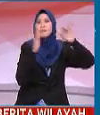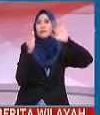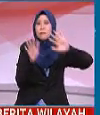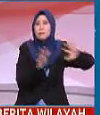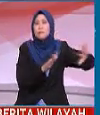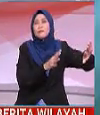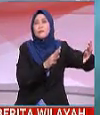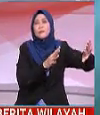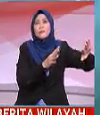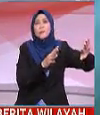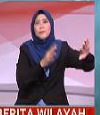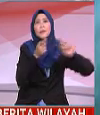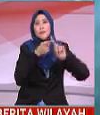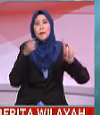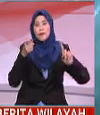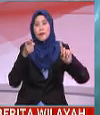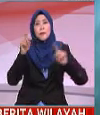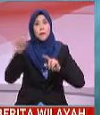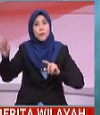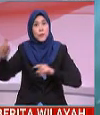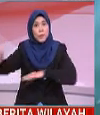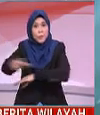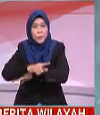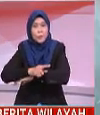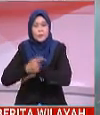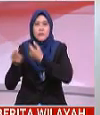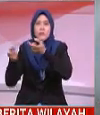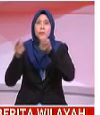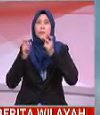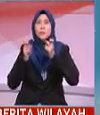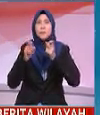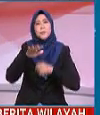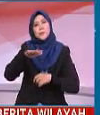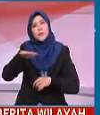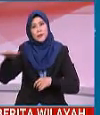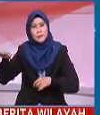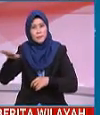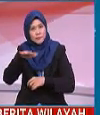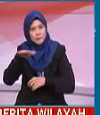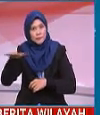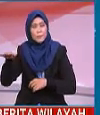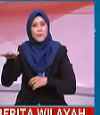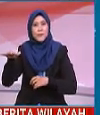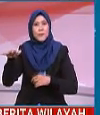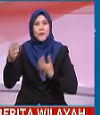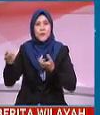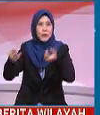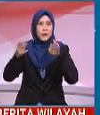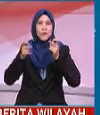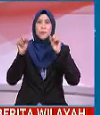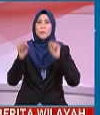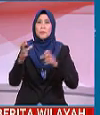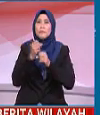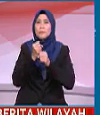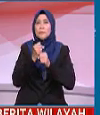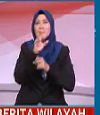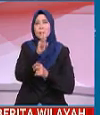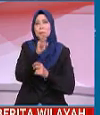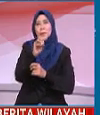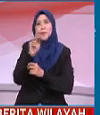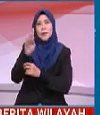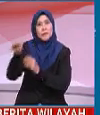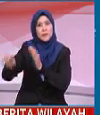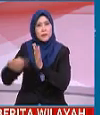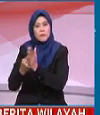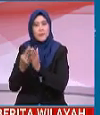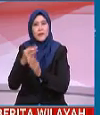lagi bertiup dari arah timur laut dengan kelajuan sederhana kencang. Dengan kelajuan boleh mencapai sehingga